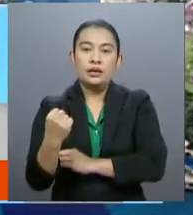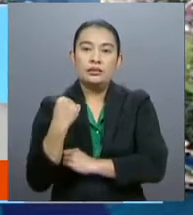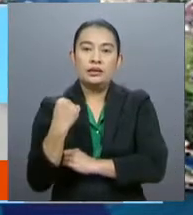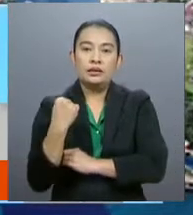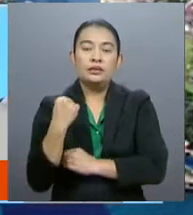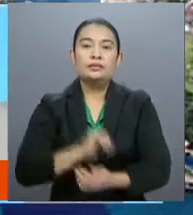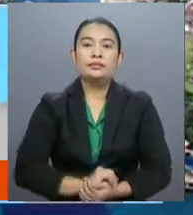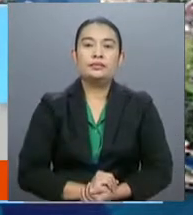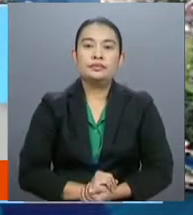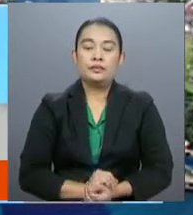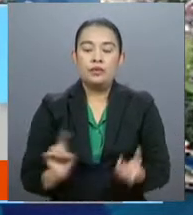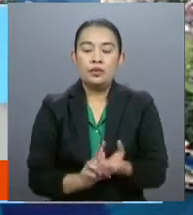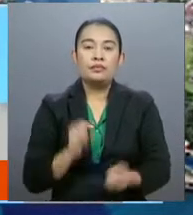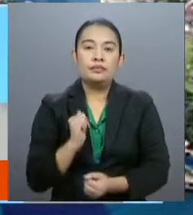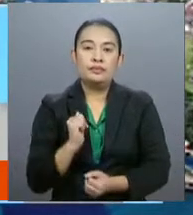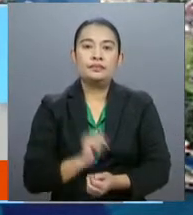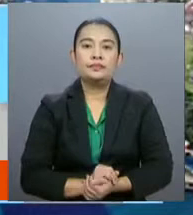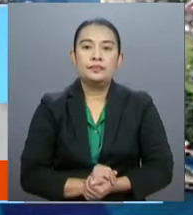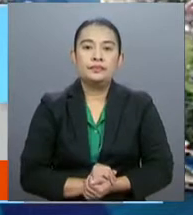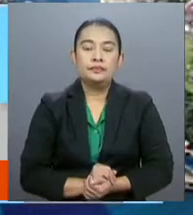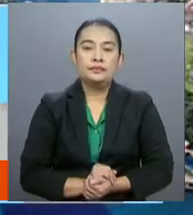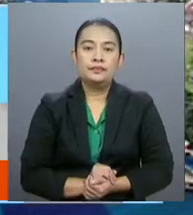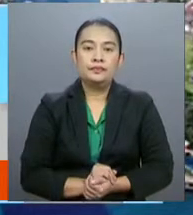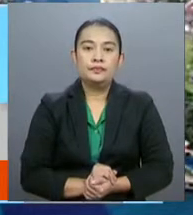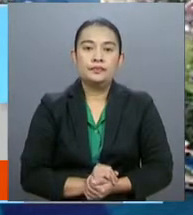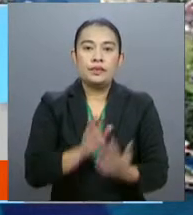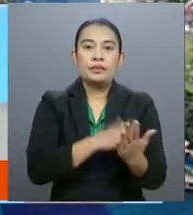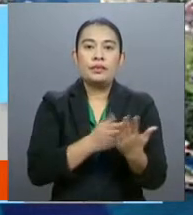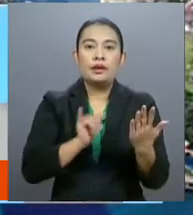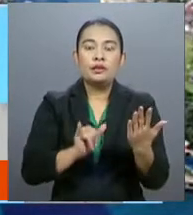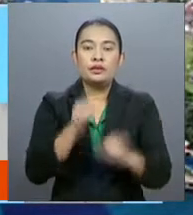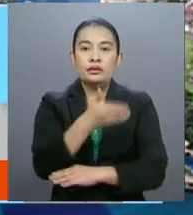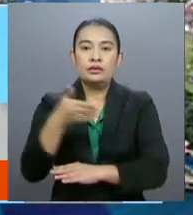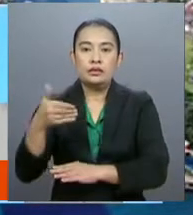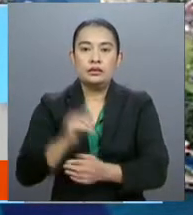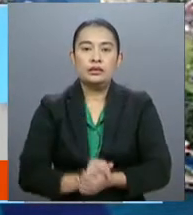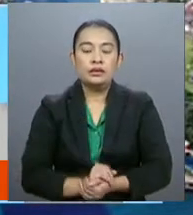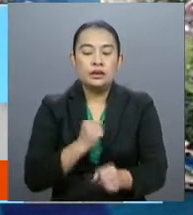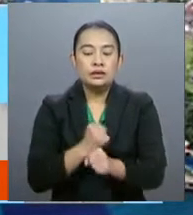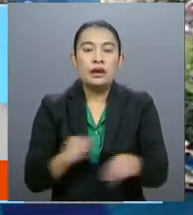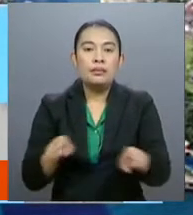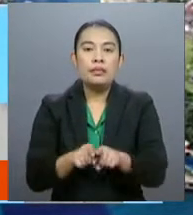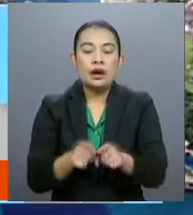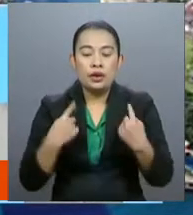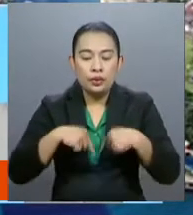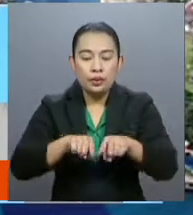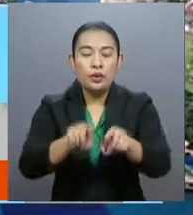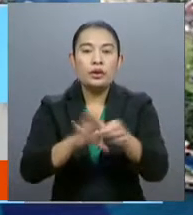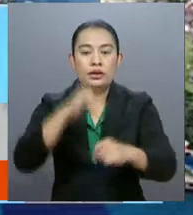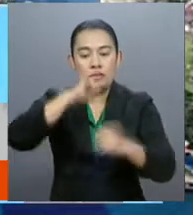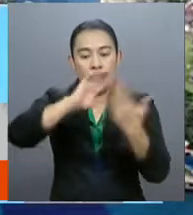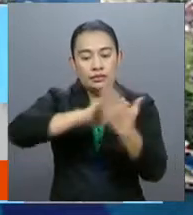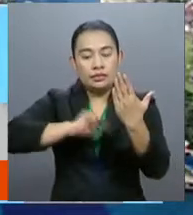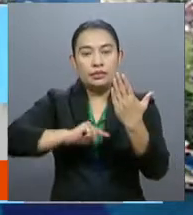นะมีเสรภาพถ้าหากว่าเราใช้ทั้งยุตสาชาติแล้วก็นโยบายพรคไปพร้อมๆกันผมว่ามันประเทศชาติมันมีอนาคต